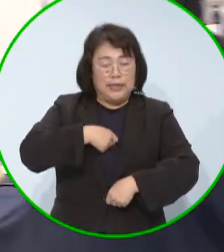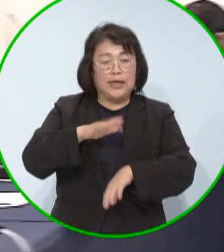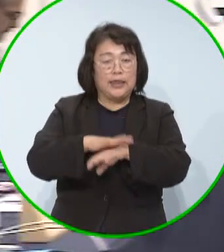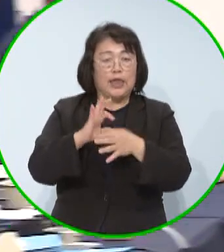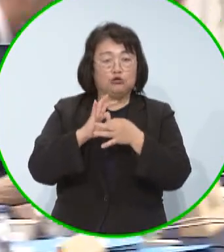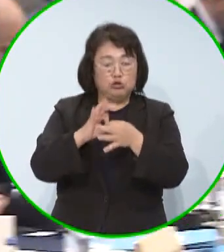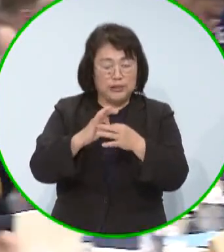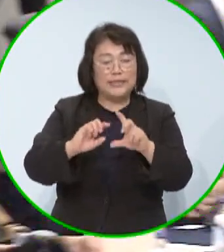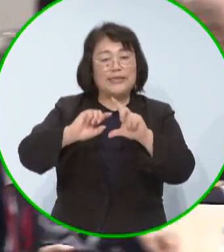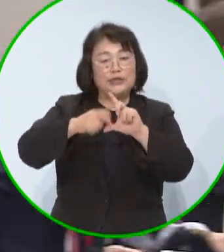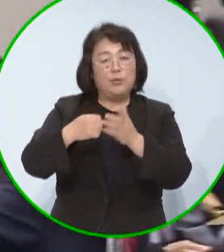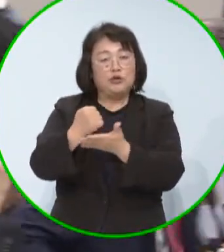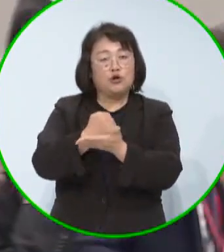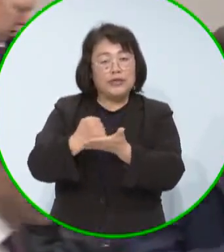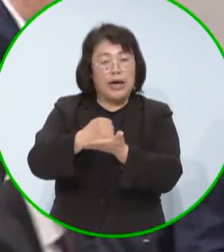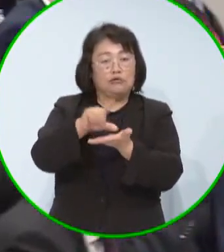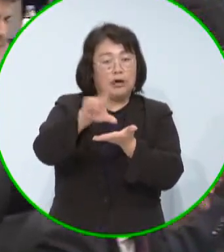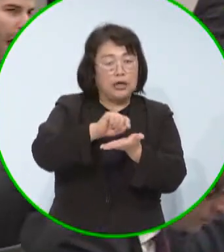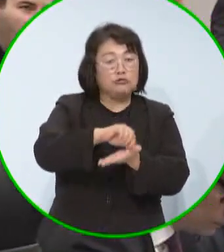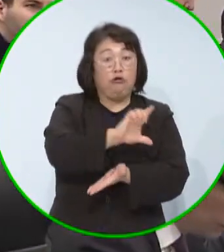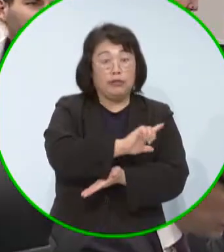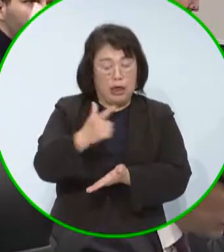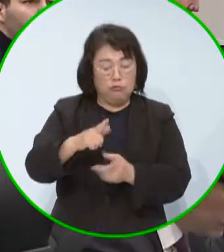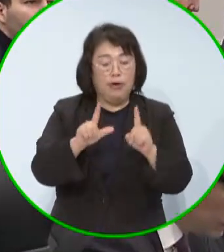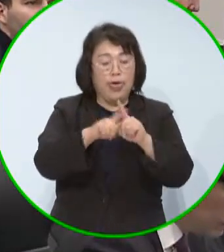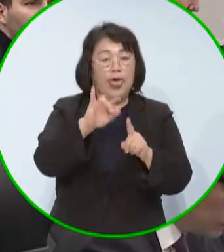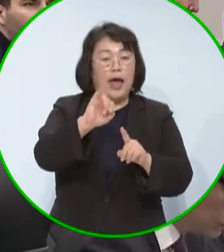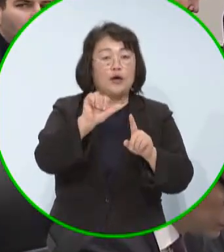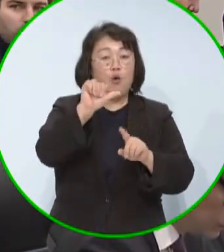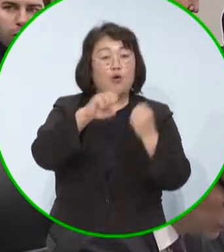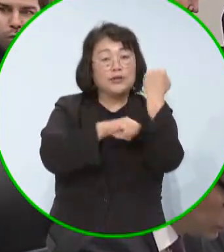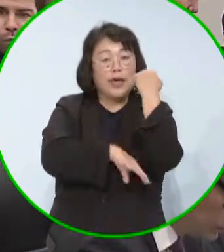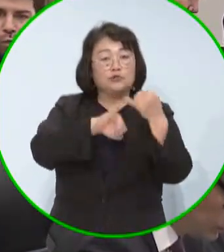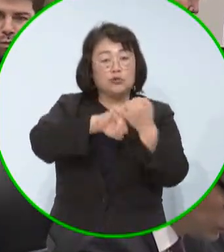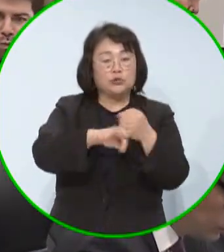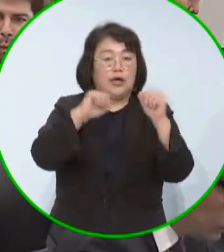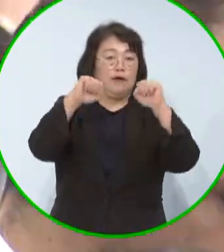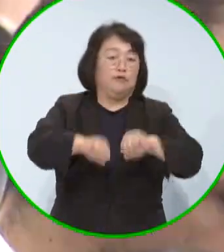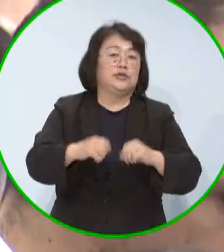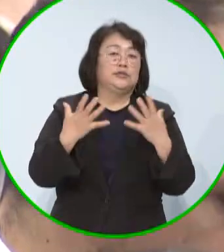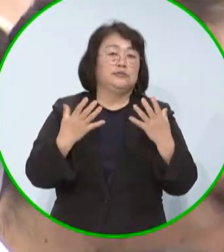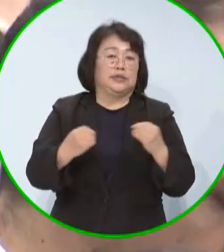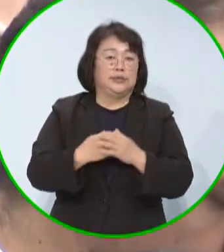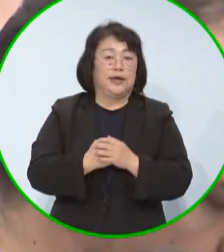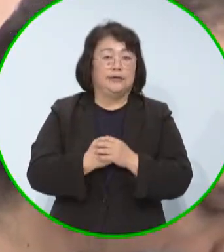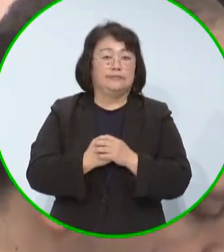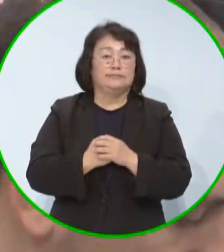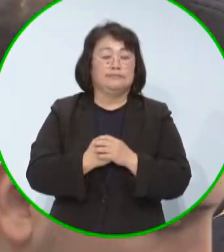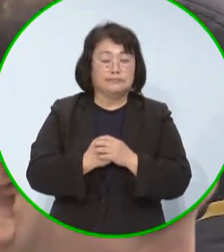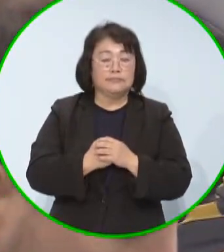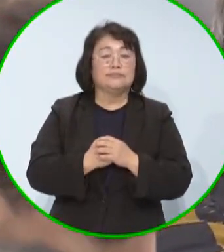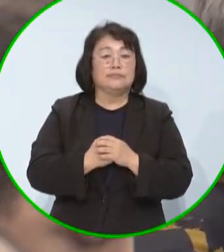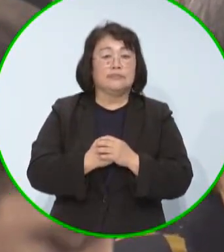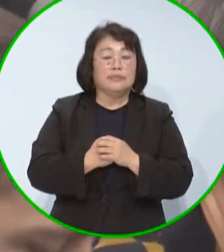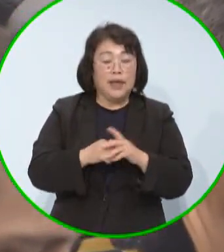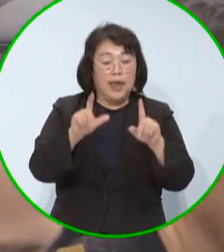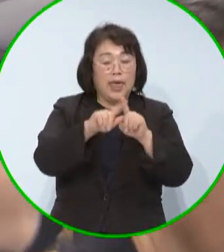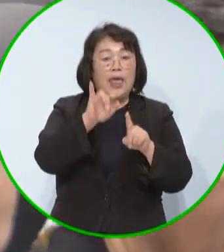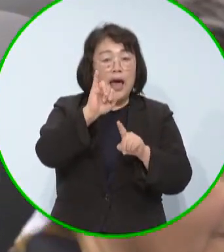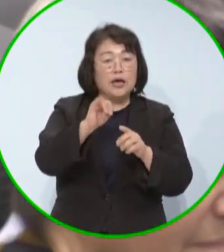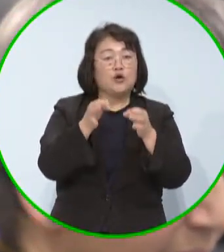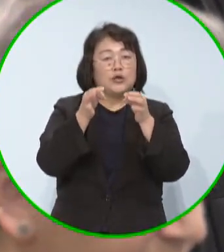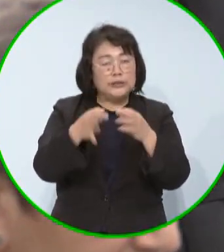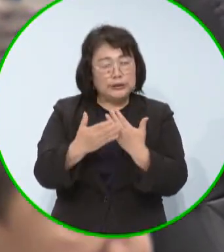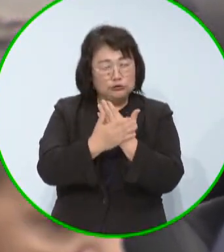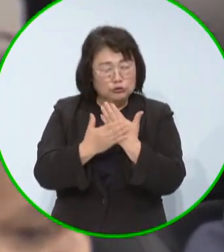イノベーションの機会の活用などのAI5原則で合意しましたその上でAIの